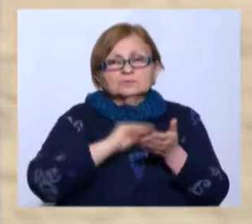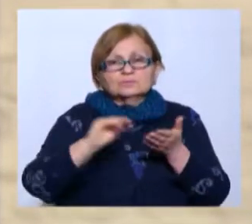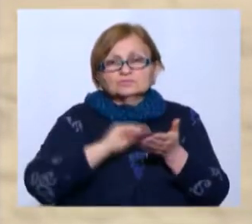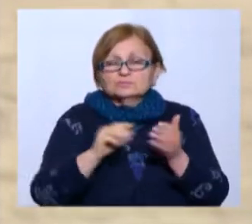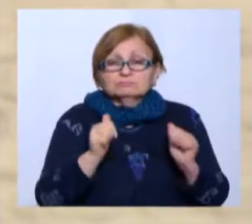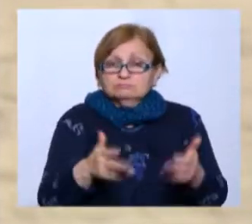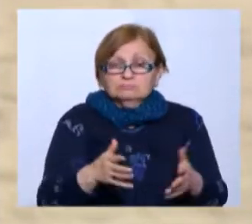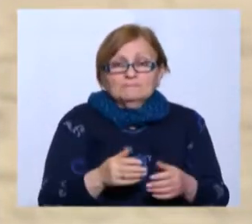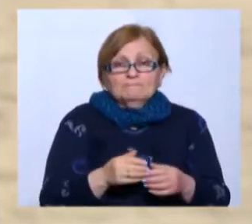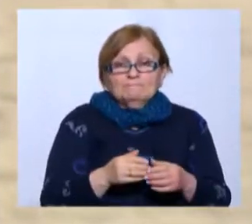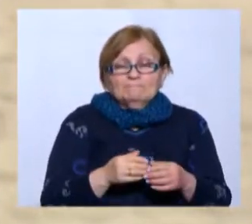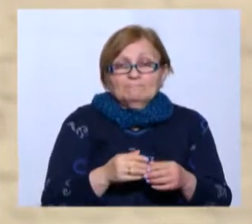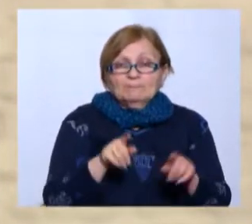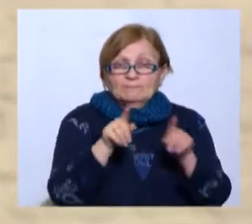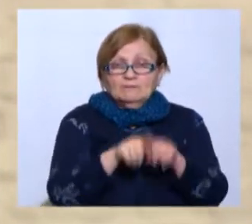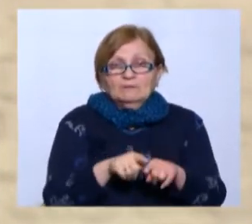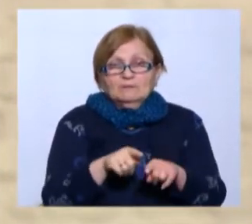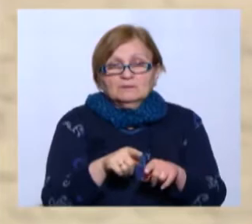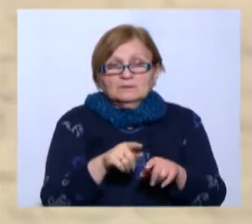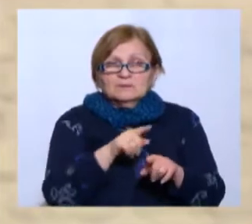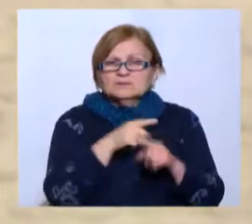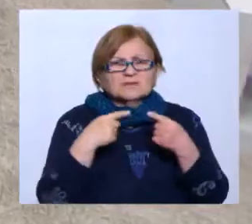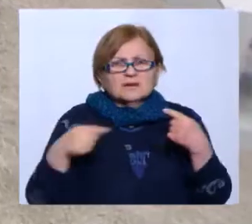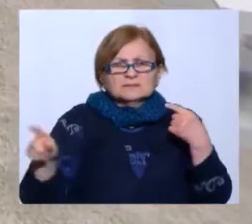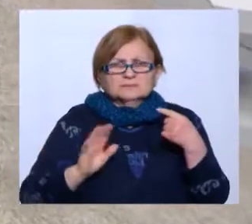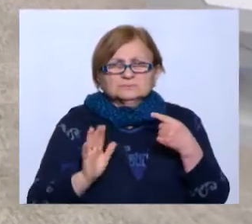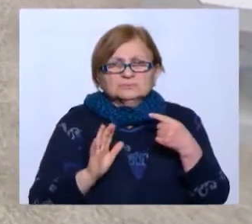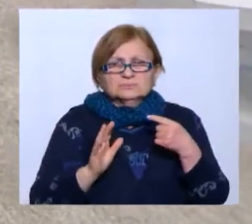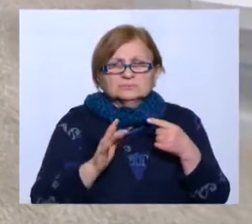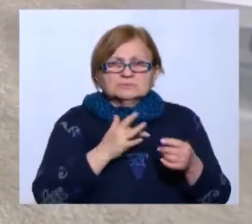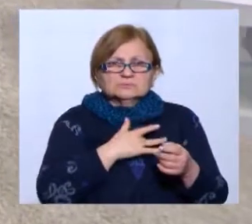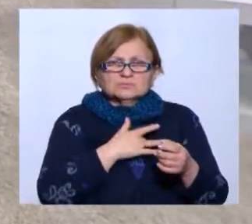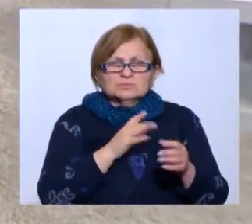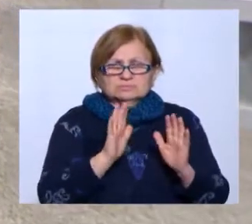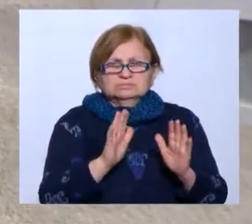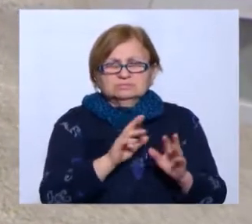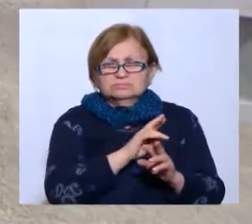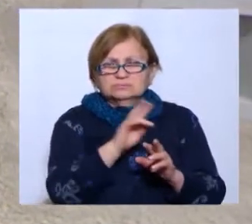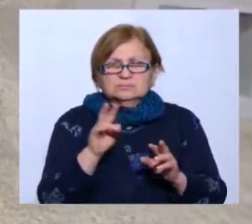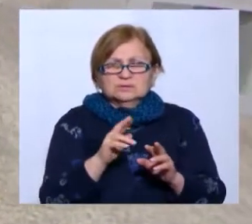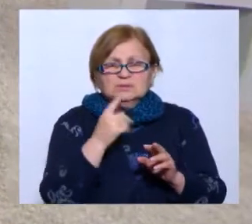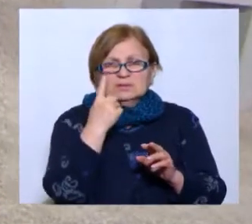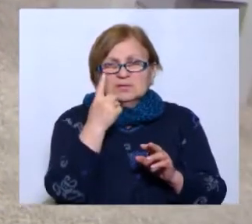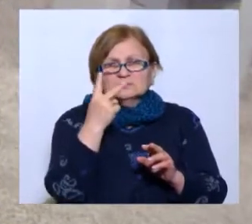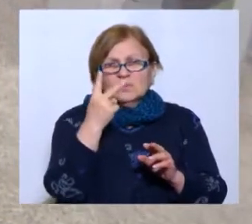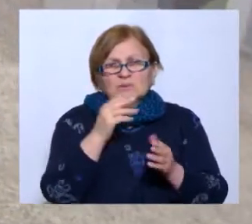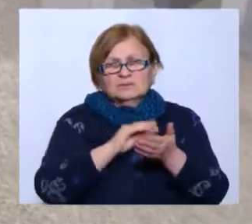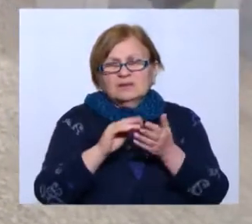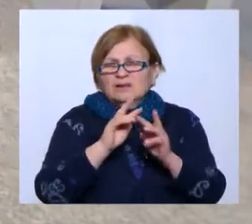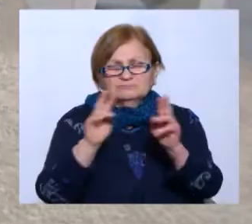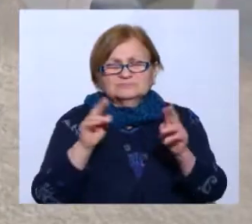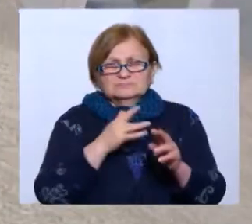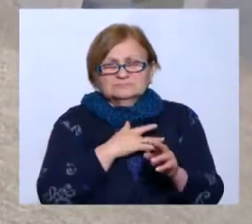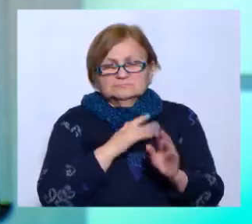ეს ამგვარი თხზულება ზოგადად არ განსხვავდება სტრუქტურულად ერთ ან ორ ნაწარმოებზე